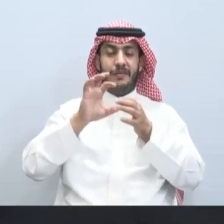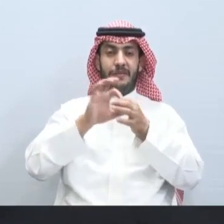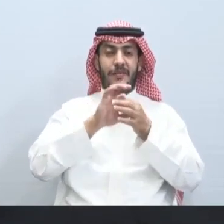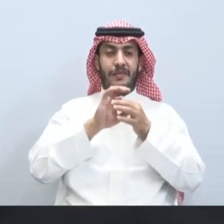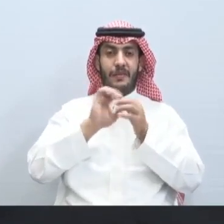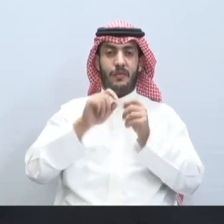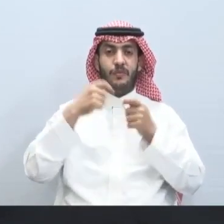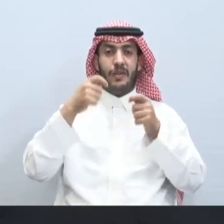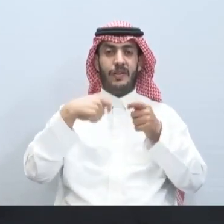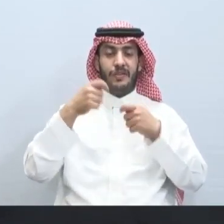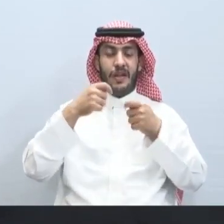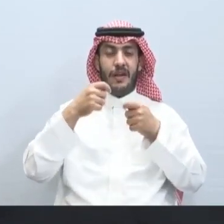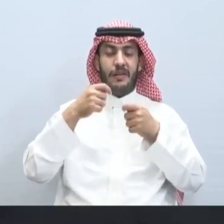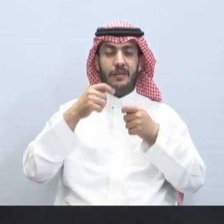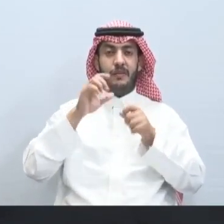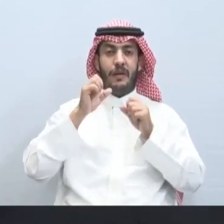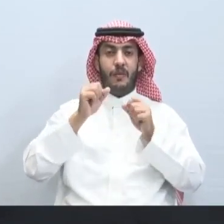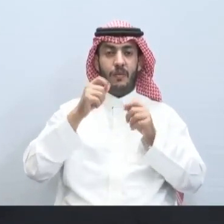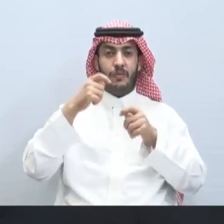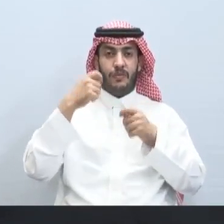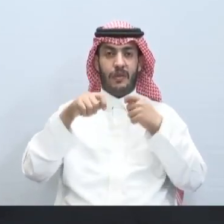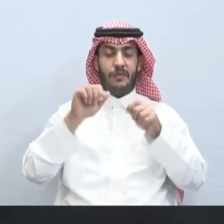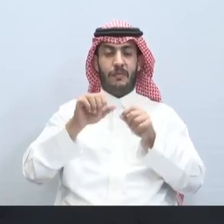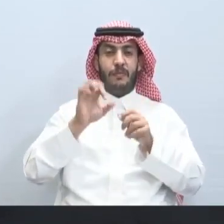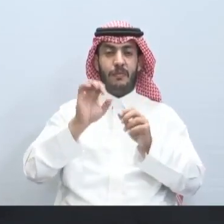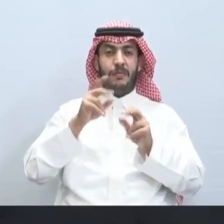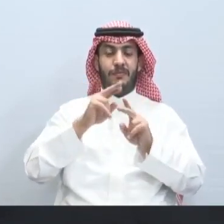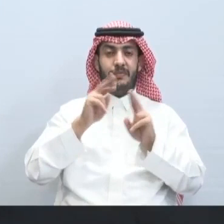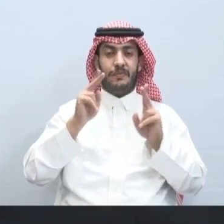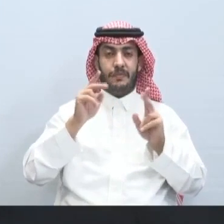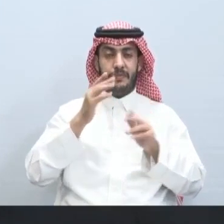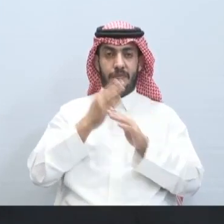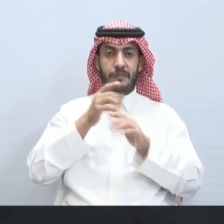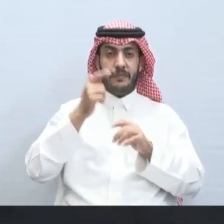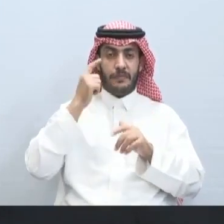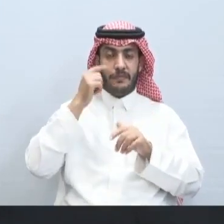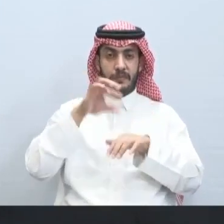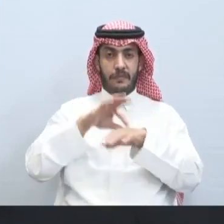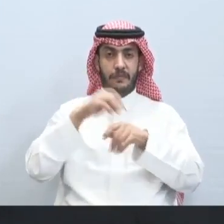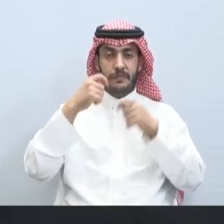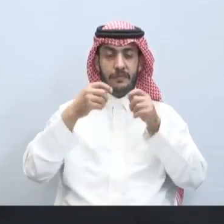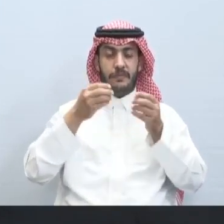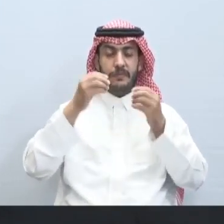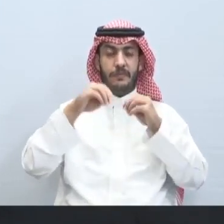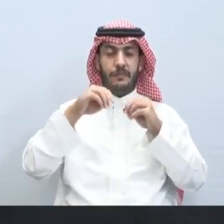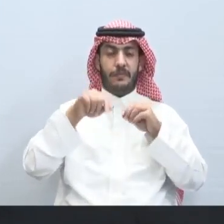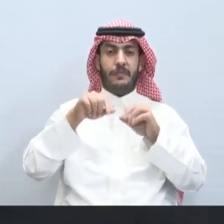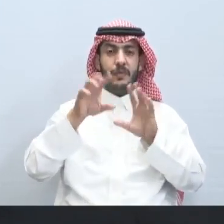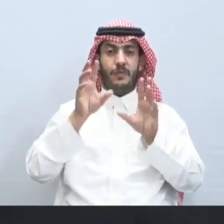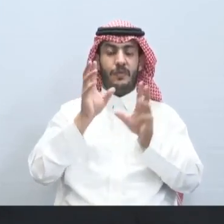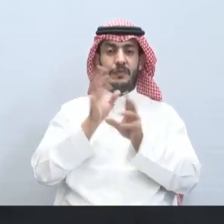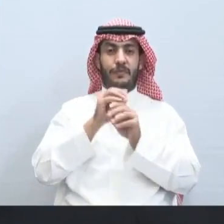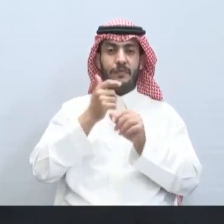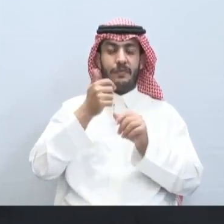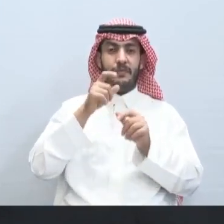الاحصاء وزاره التجاره وغيرها القوه الشرائيه في مجال المجالات لكي يعرف المستثمر حجم وامكانات هذا السوق